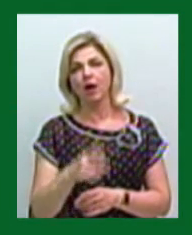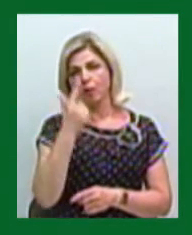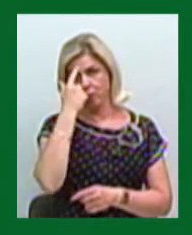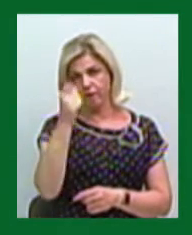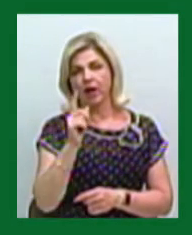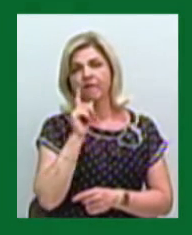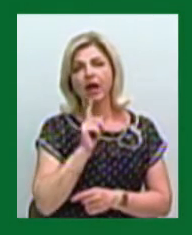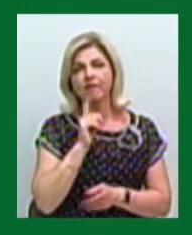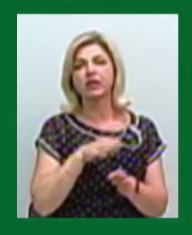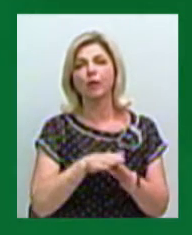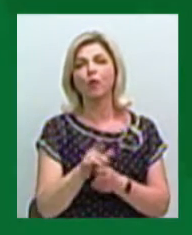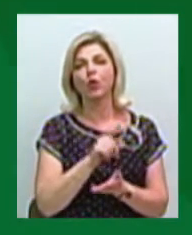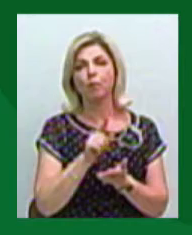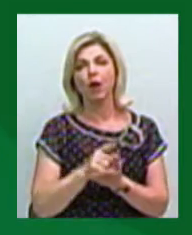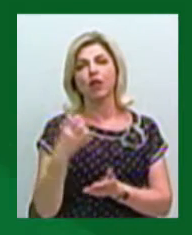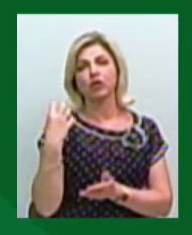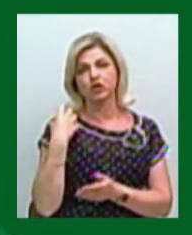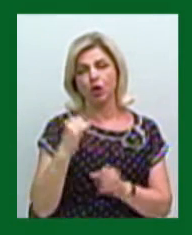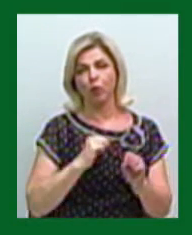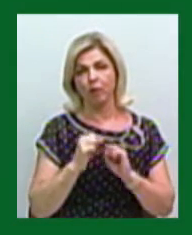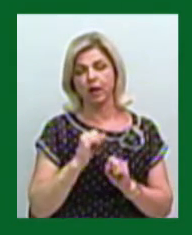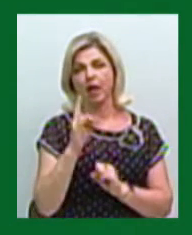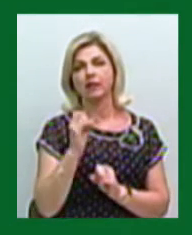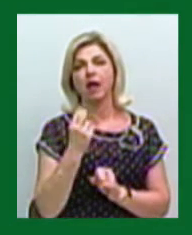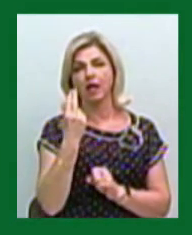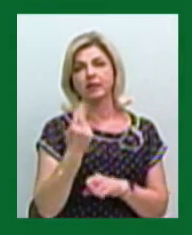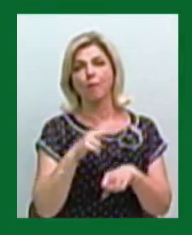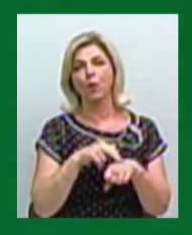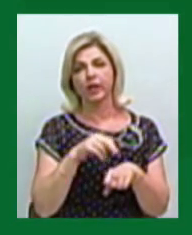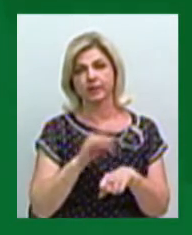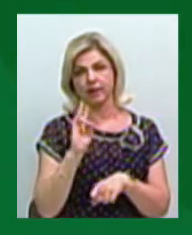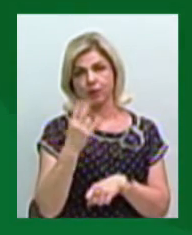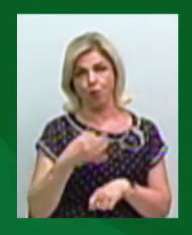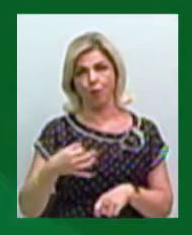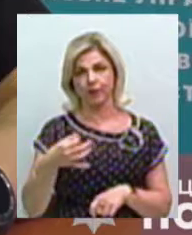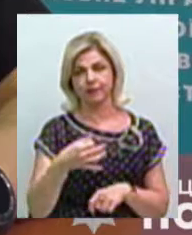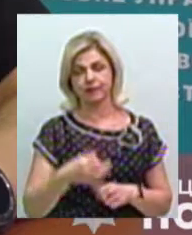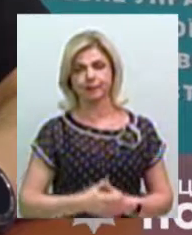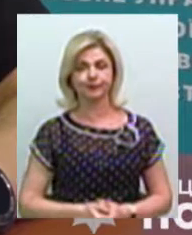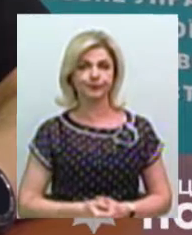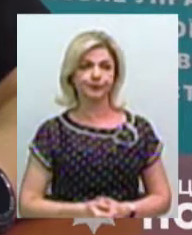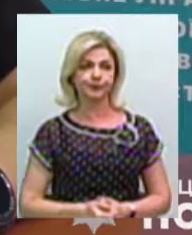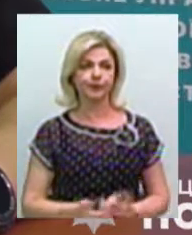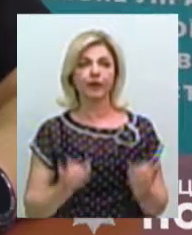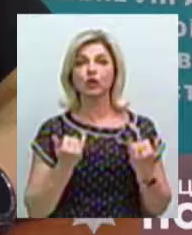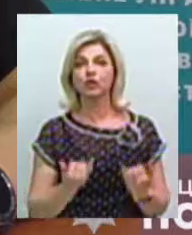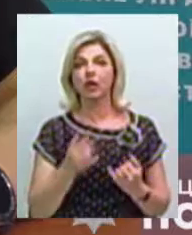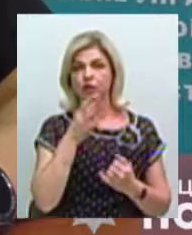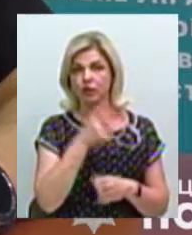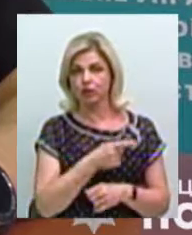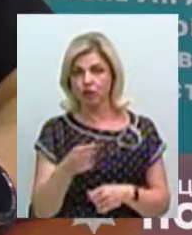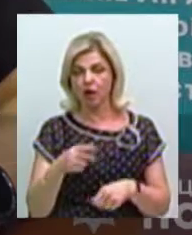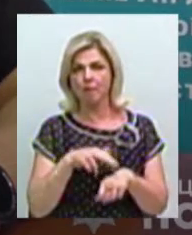виконуючий обов'язки начальника Головного управління Національної поліції у Миколаївській області Максим Ахрамєєв. На даний час поліцейськими взято